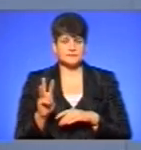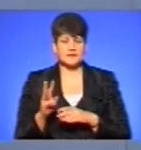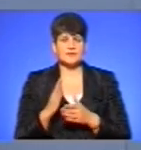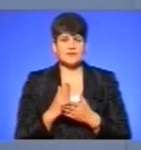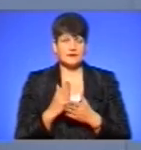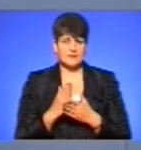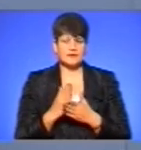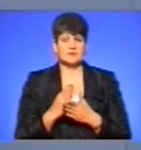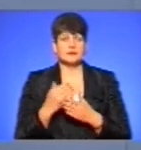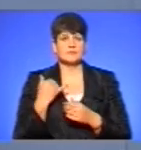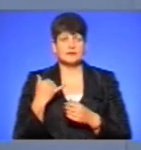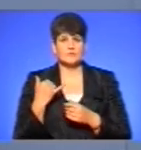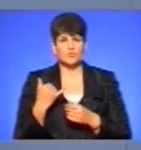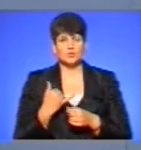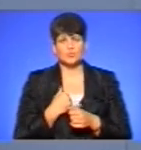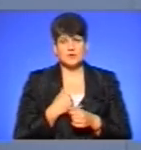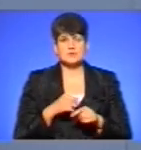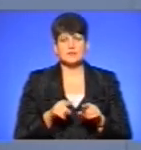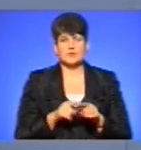є також і в нас